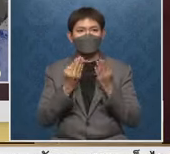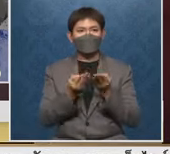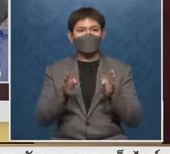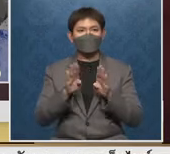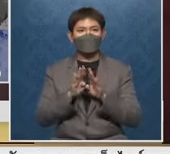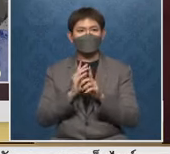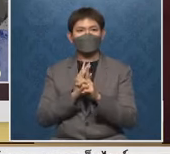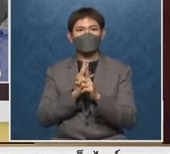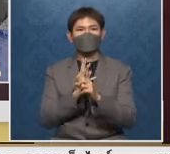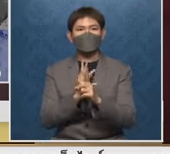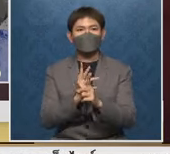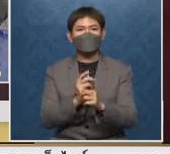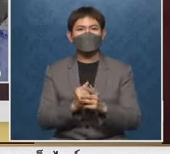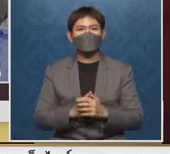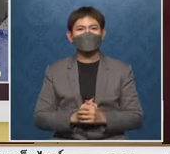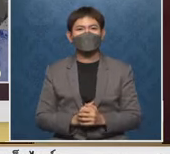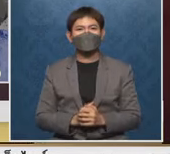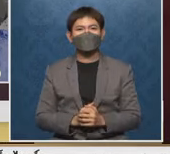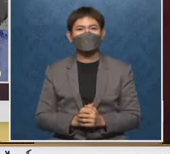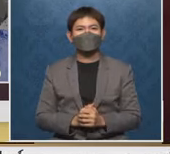ววันที่